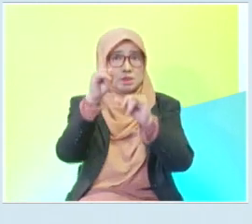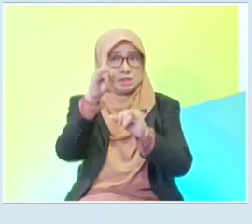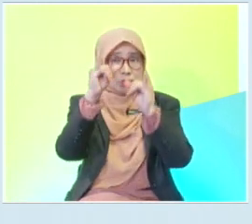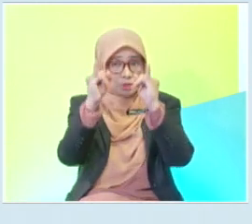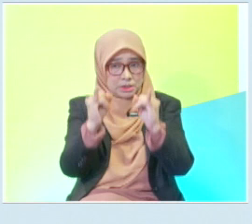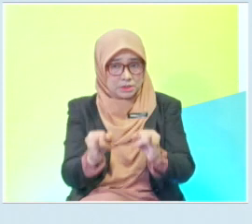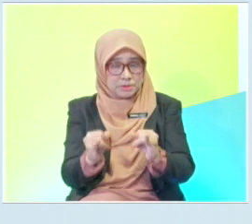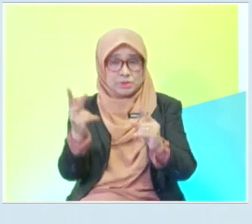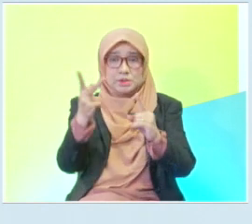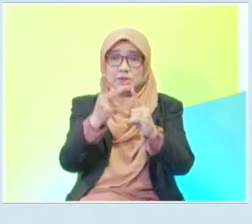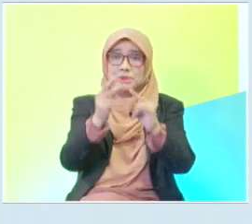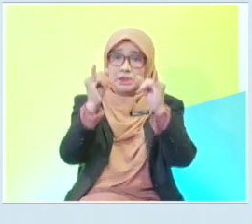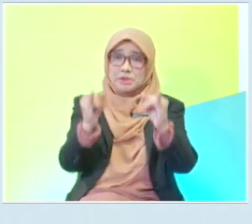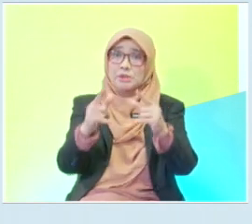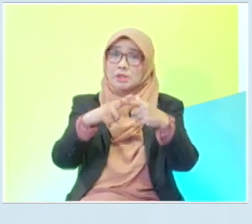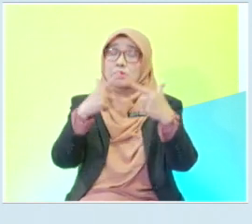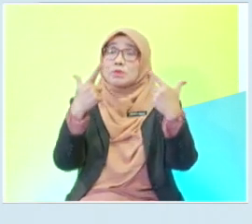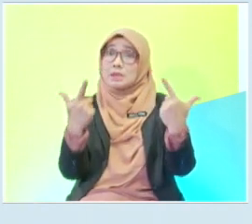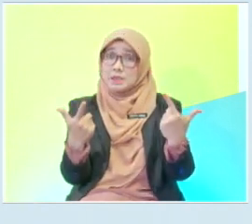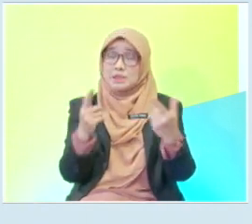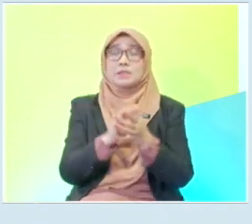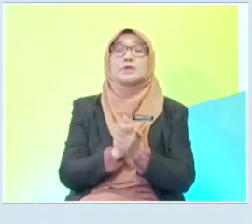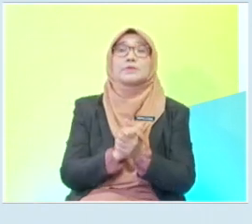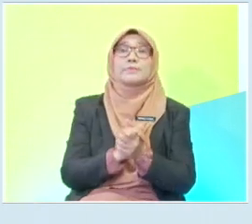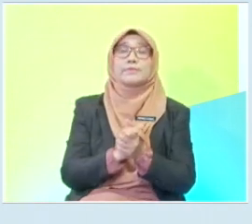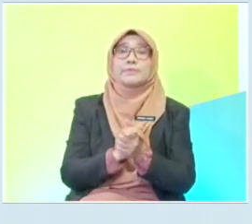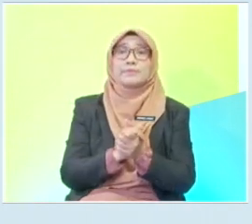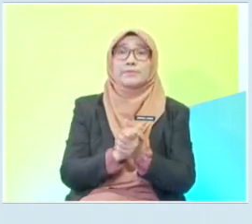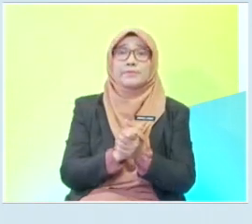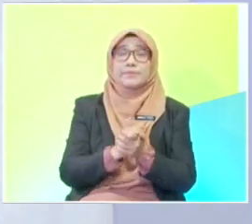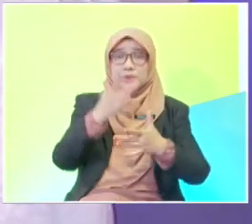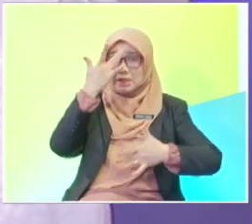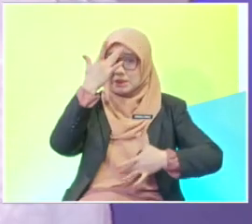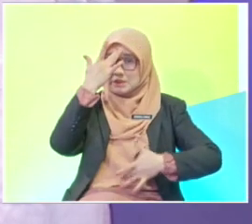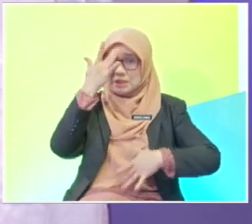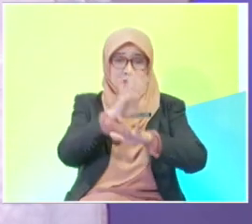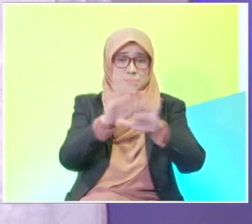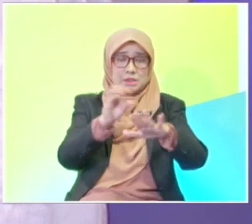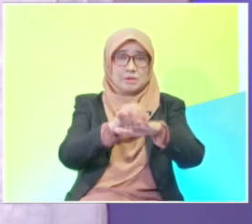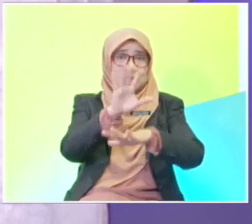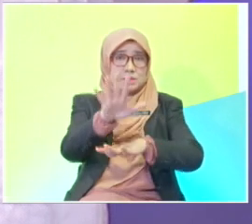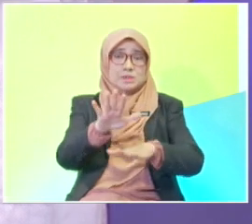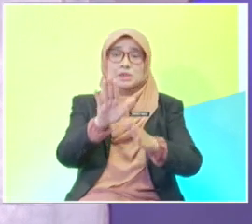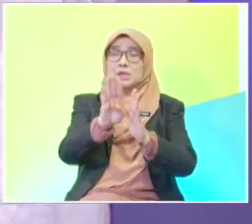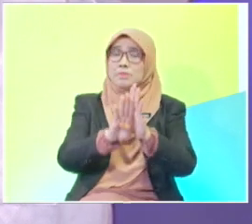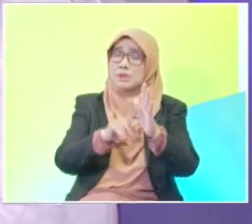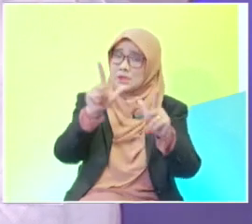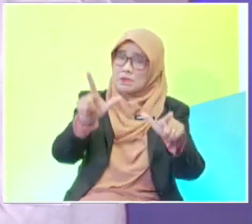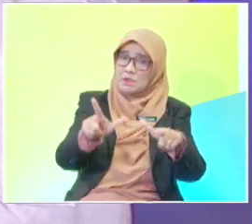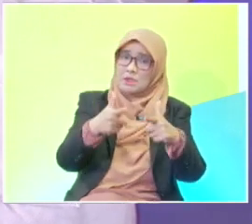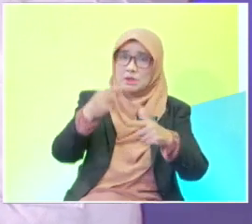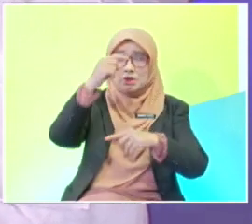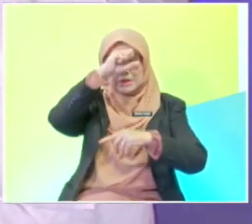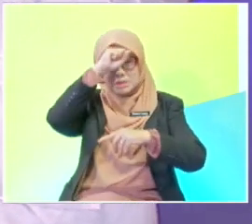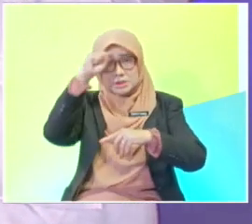Itu penyakit yang tidak berjangkit lah. Okey, baik, yang seterusnya penyakit tidak berjangkit ni tadi dia berlaku disebabkan oleh